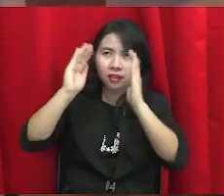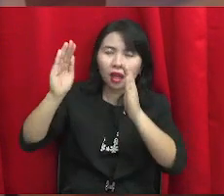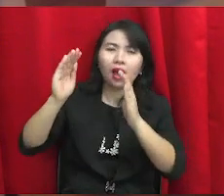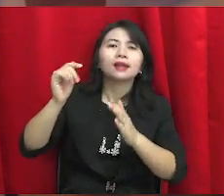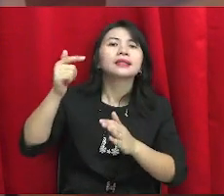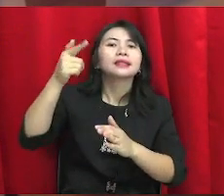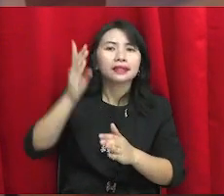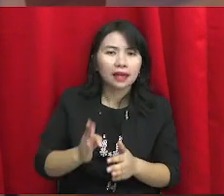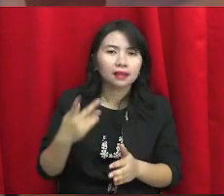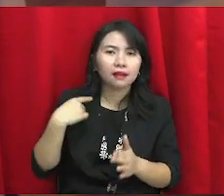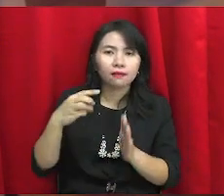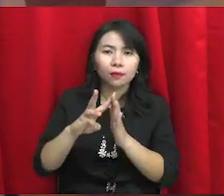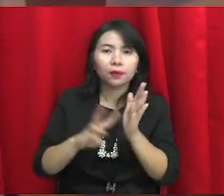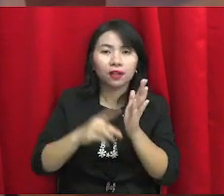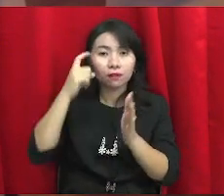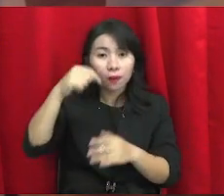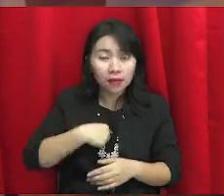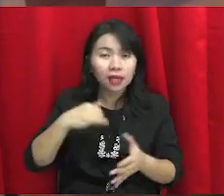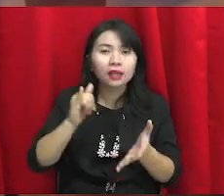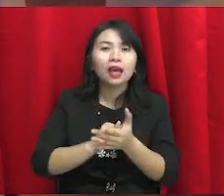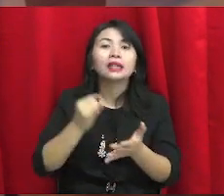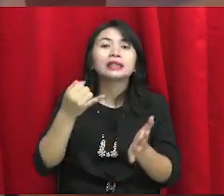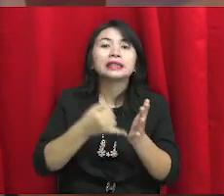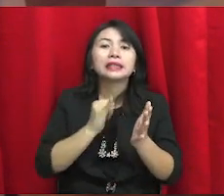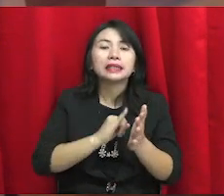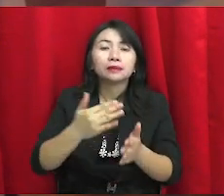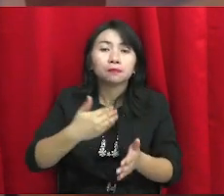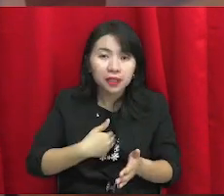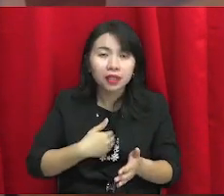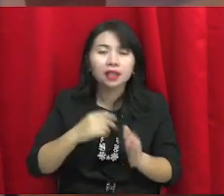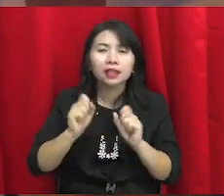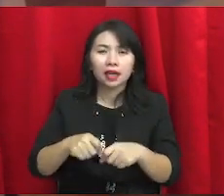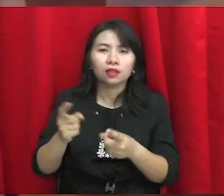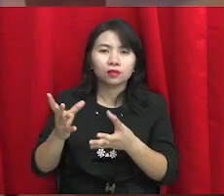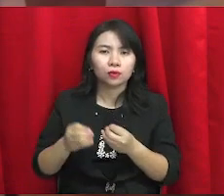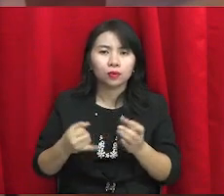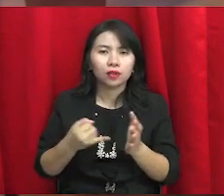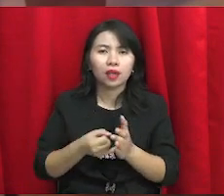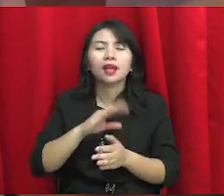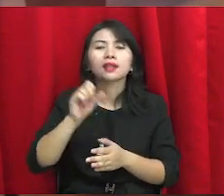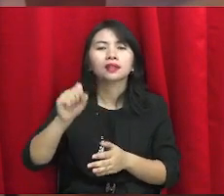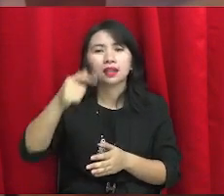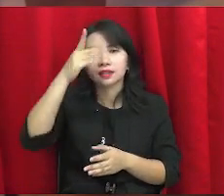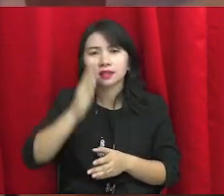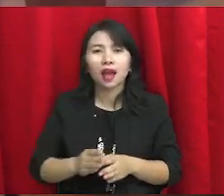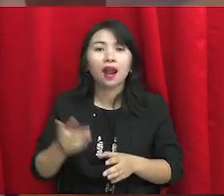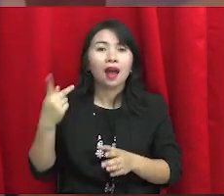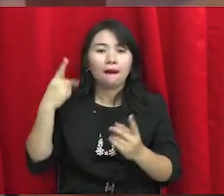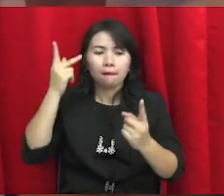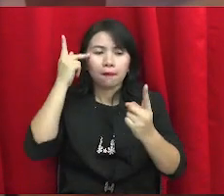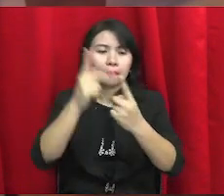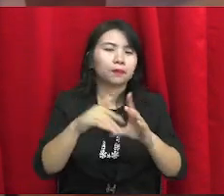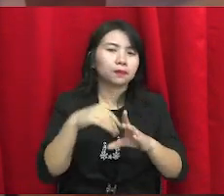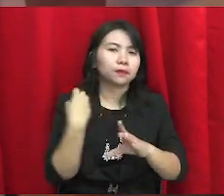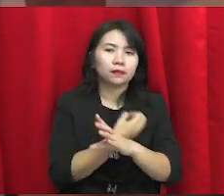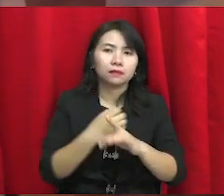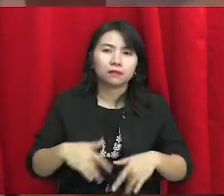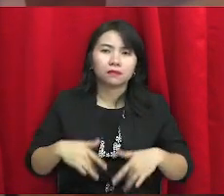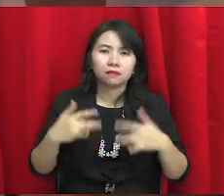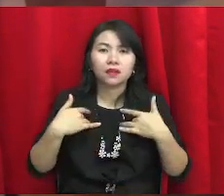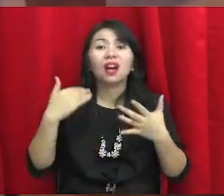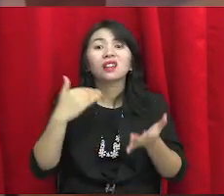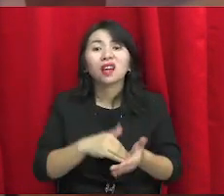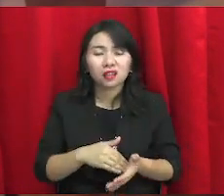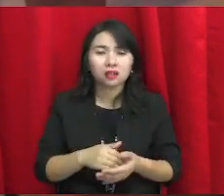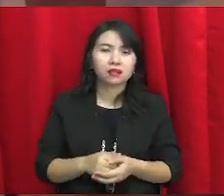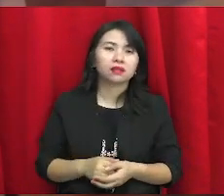Ako lang ang maka-accomplish nito. May purpose ang Panginoon sa buhay ko. Bakit hinayaan, Ma'am Sai, na mag-38 ka pa?